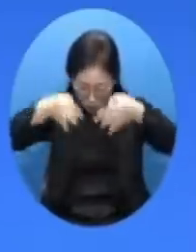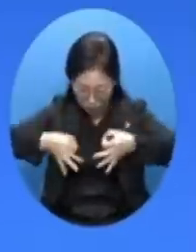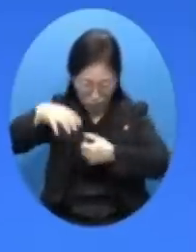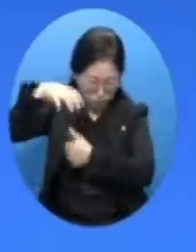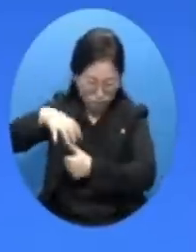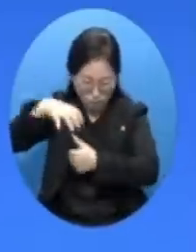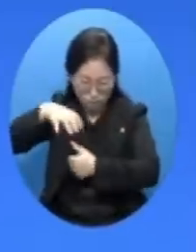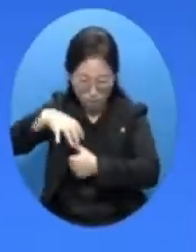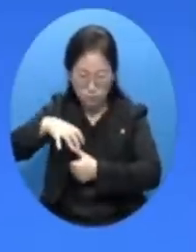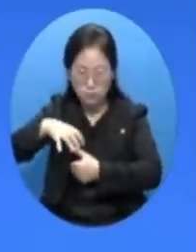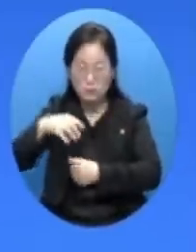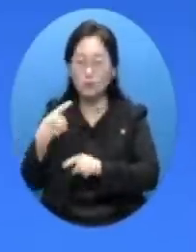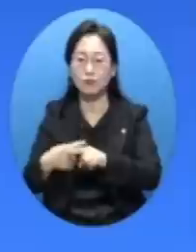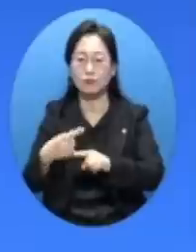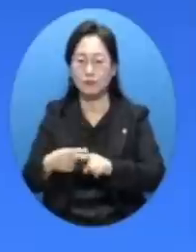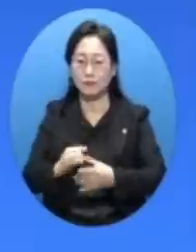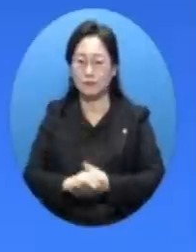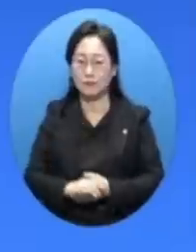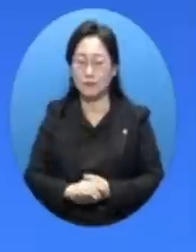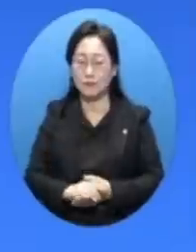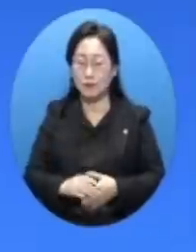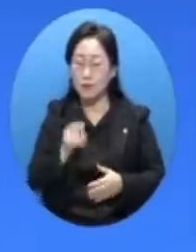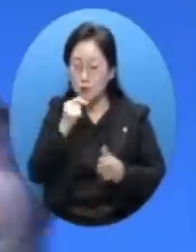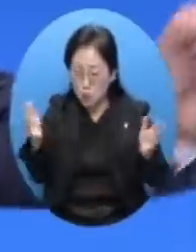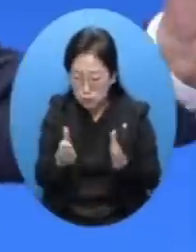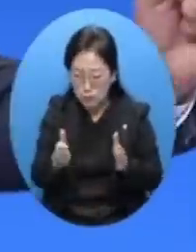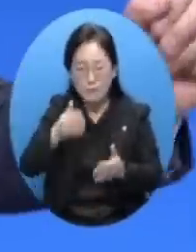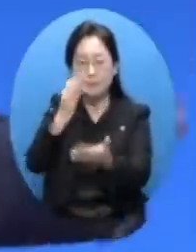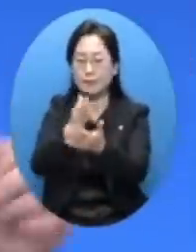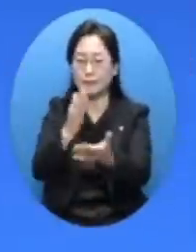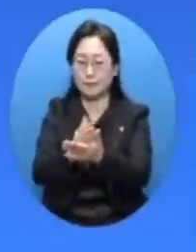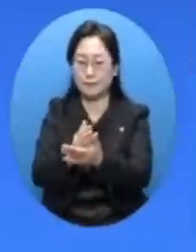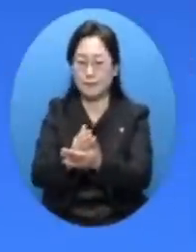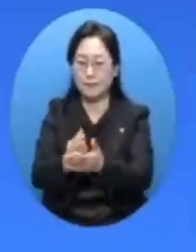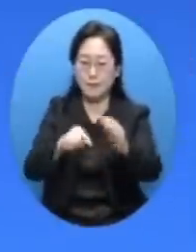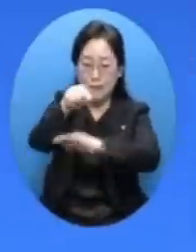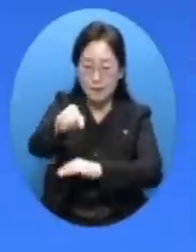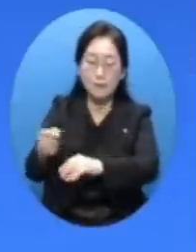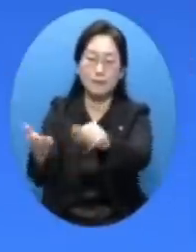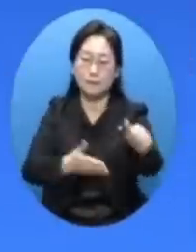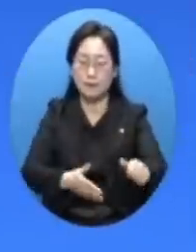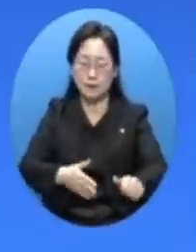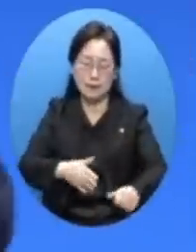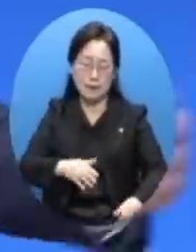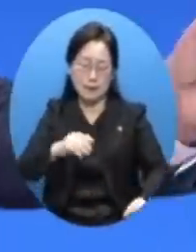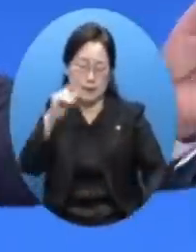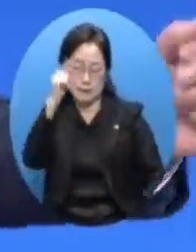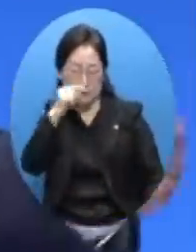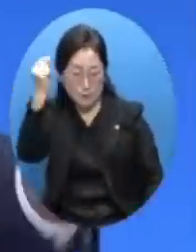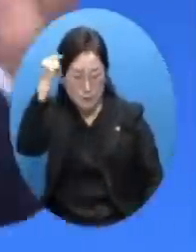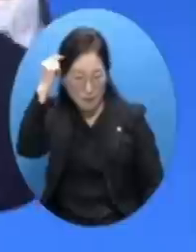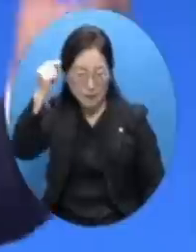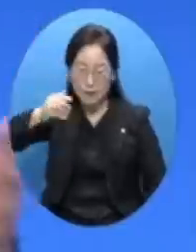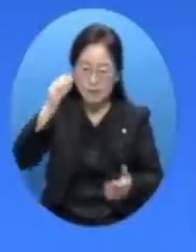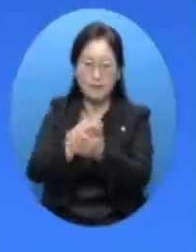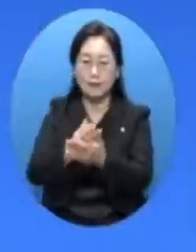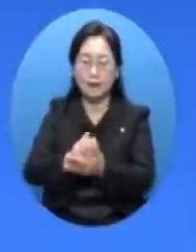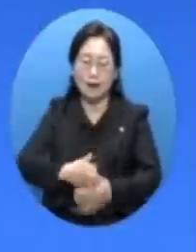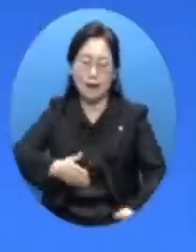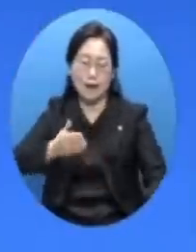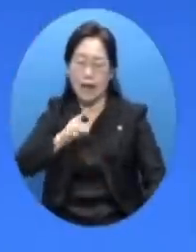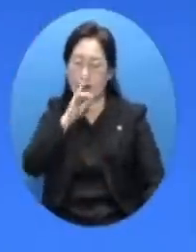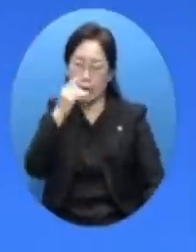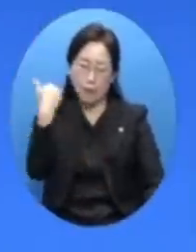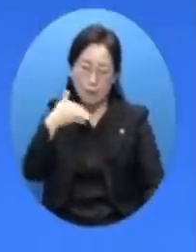가운데 살고 있는 것입니다. 이 좁은 공간에서 뛰쳐나와야 되는 것입니다. 부정적인 생각의 공간에서 뛰쳐나와야 되는 것입니다. 할 수 없다, 안